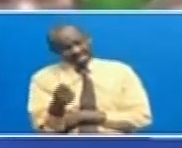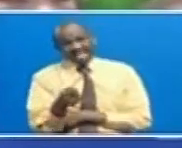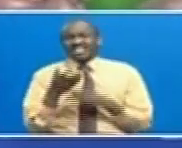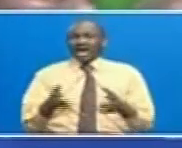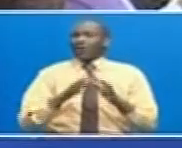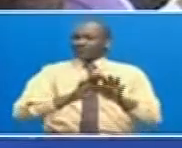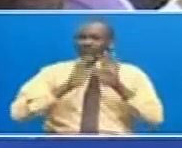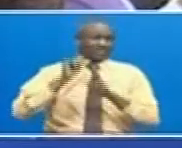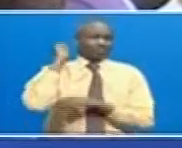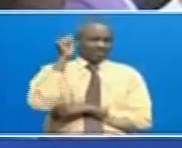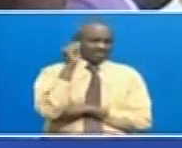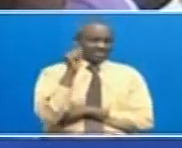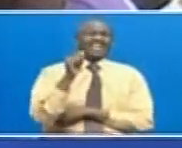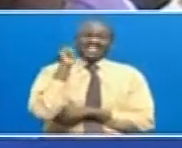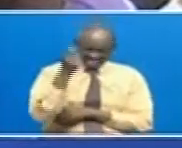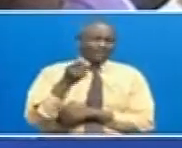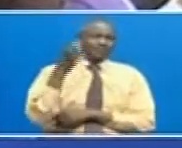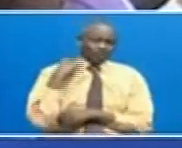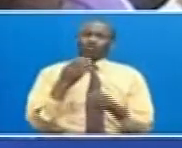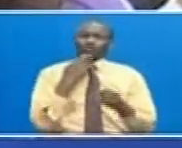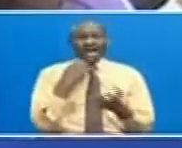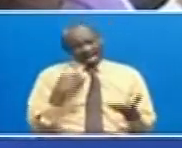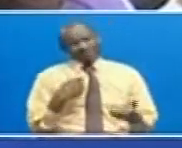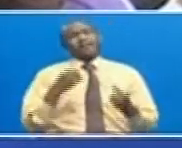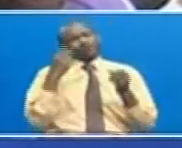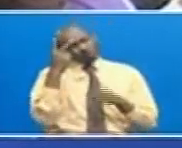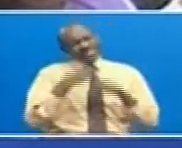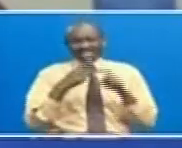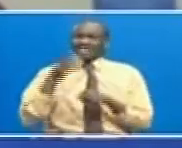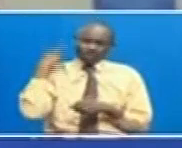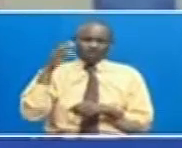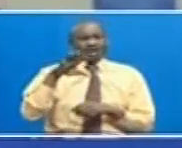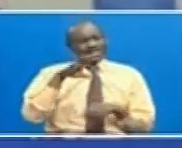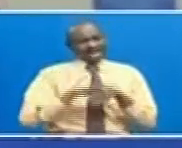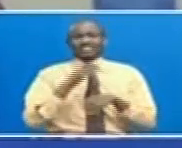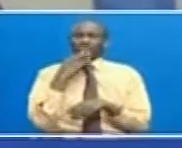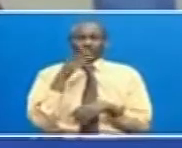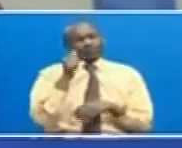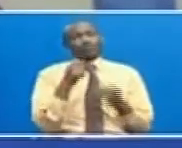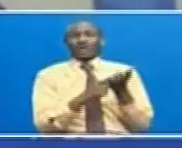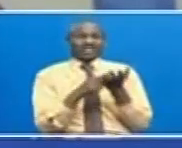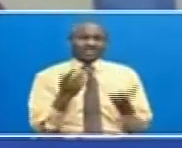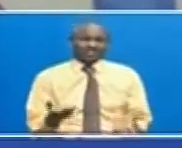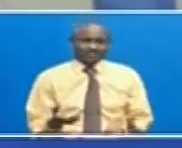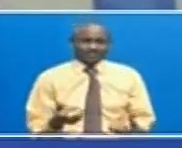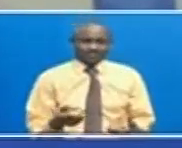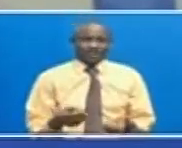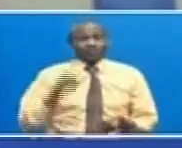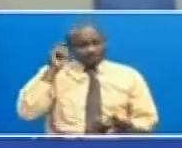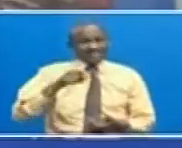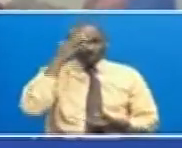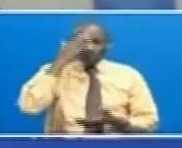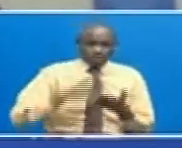kwamba Kenya imekuwa ikiagiza sukari kutoka Uganda miaka miwili iliyopita. Wakati imefika tujue ya